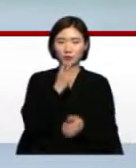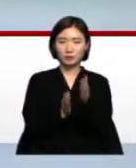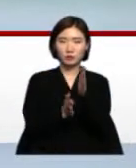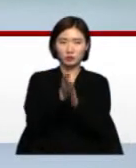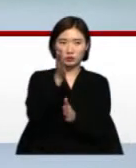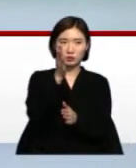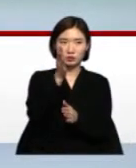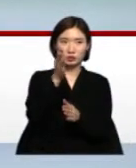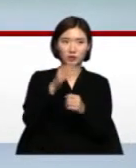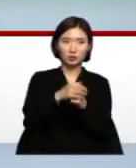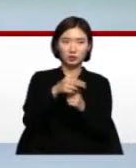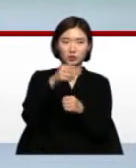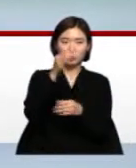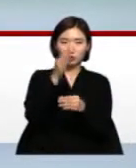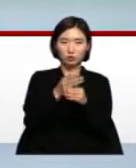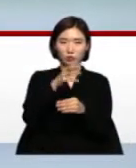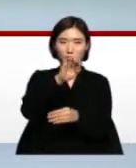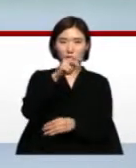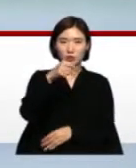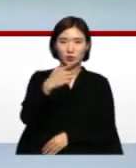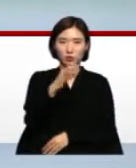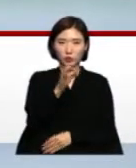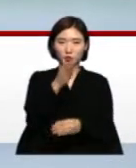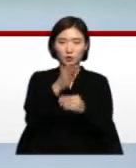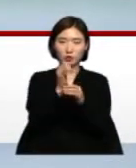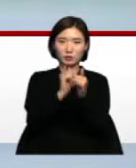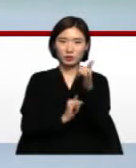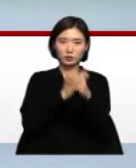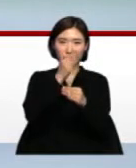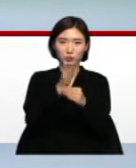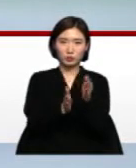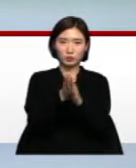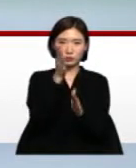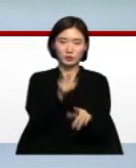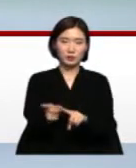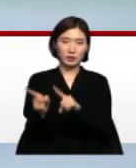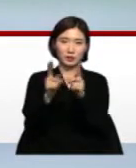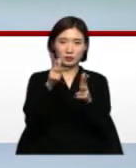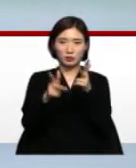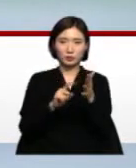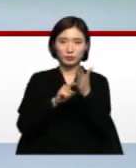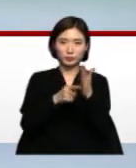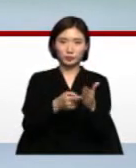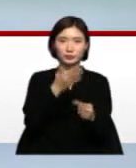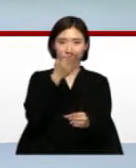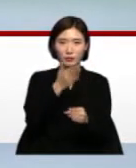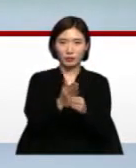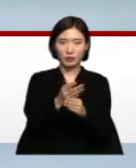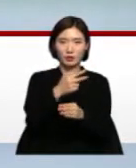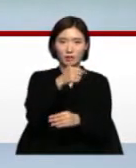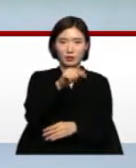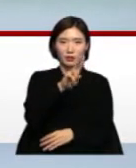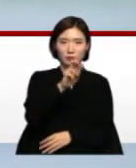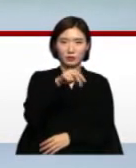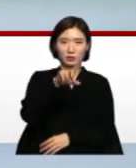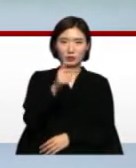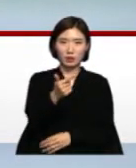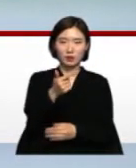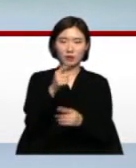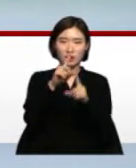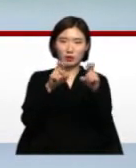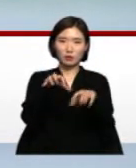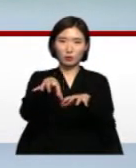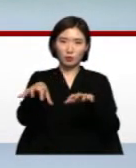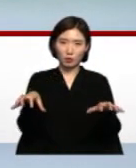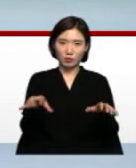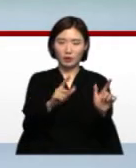서울시는 중구 필동을 대상으로 역사를 중심으로 한 도심 재생 사업을 추진하고 있습니다. 남산골 한옥마을을 비롯한